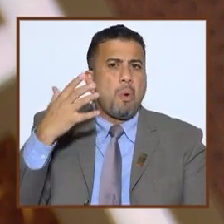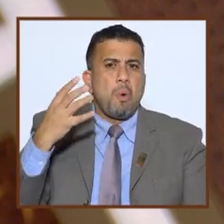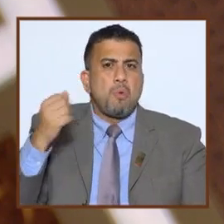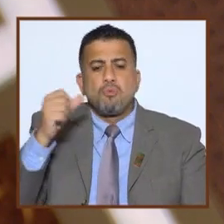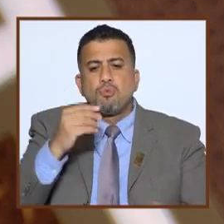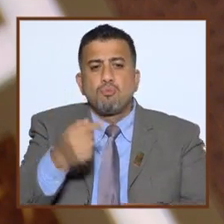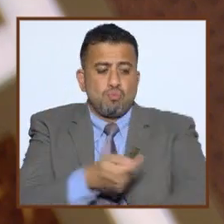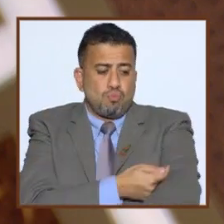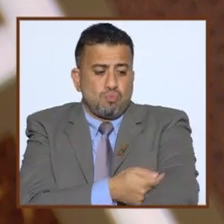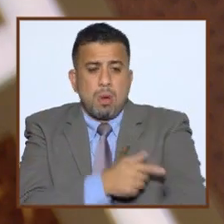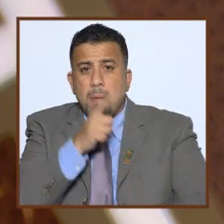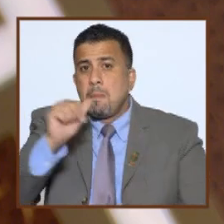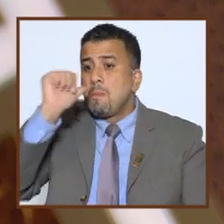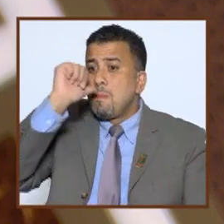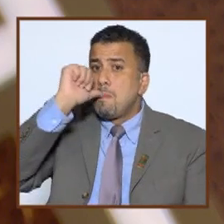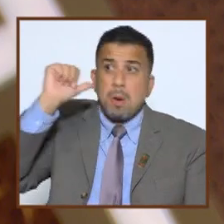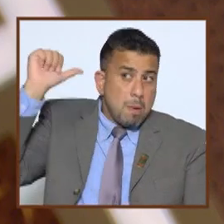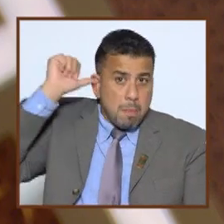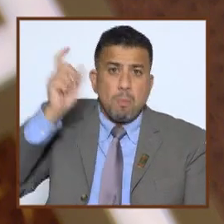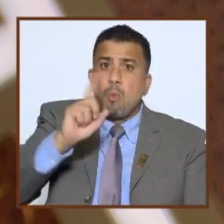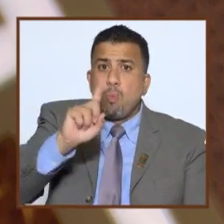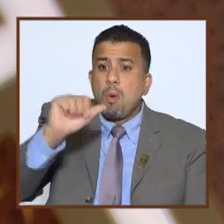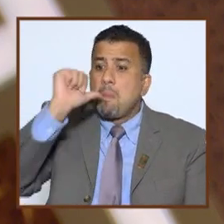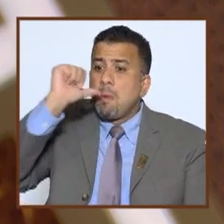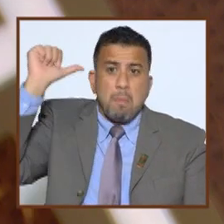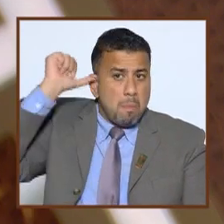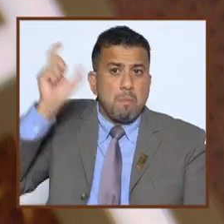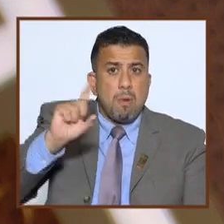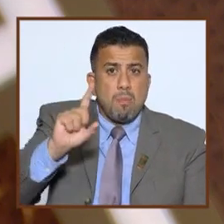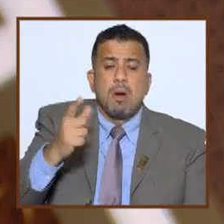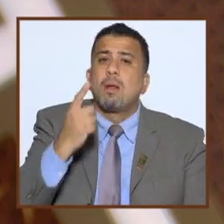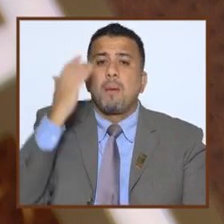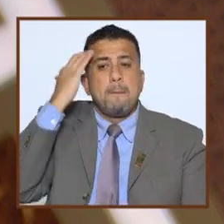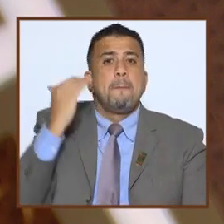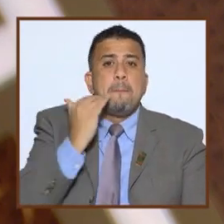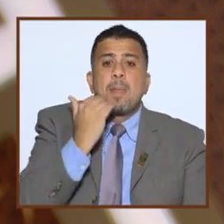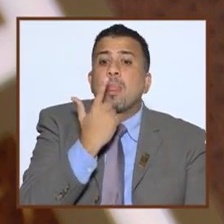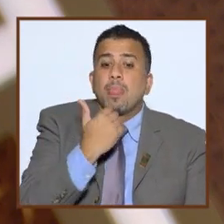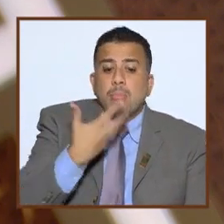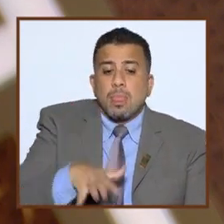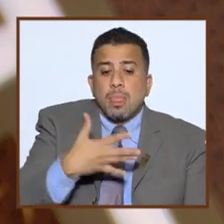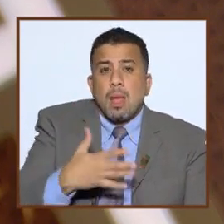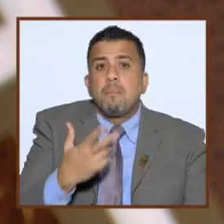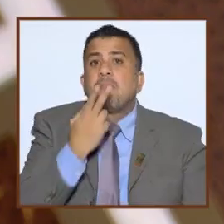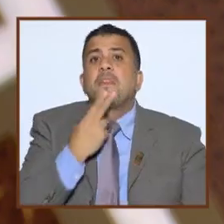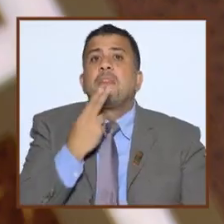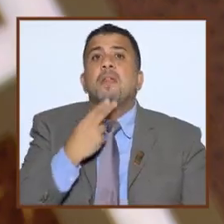يوم الدكتور يحسب منها مويه كل يوم الدكتور يحملها موجه ان شاء الله يعطيك العافيه